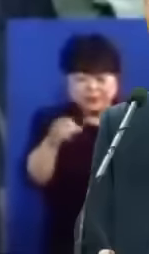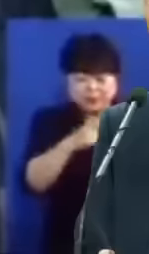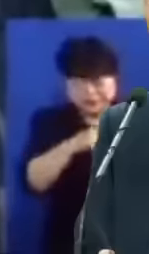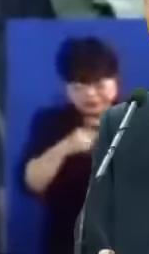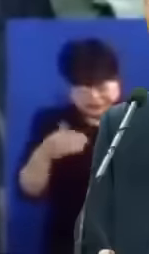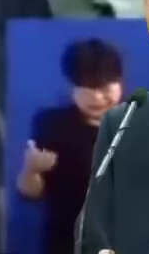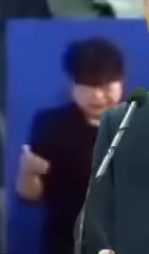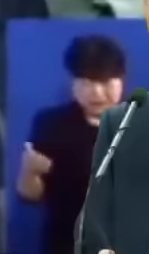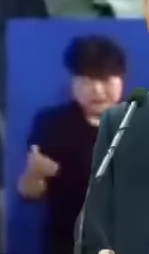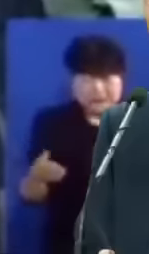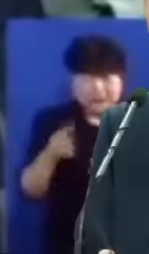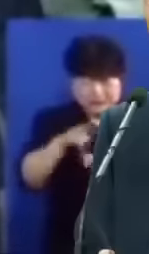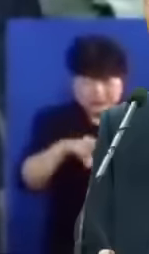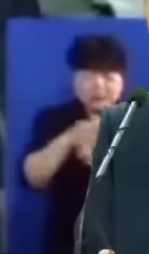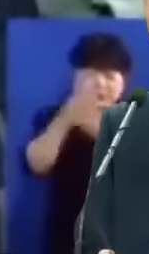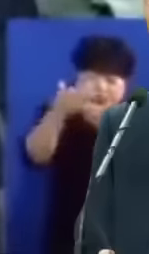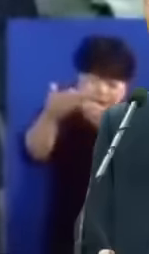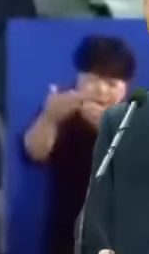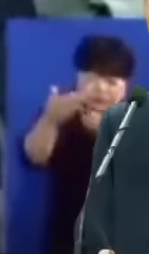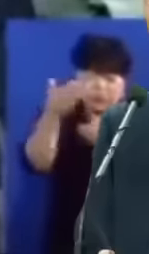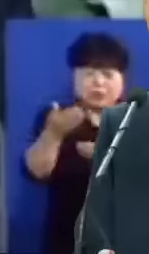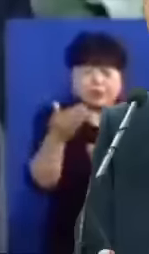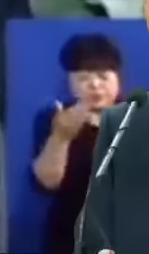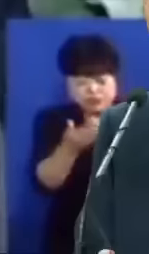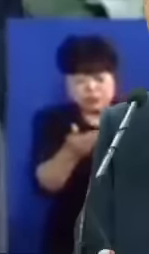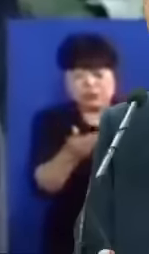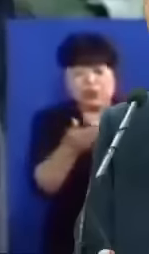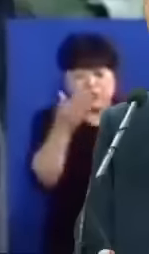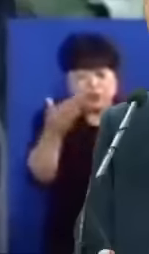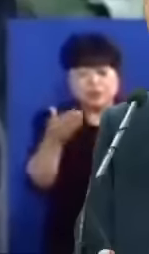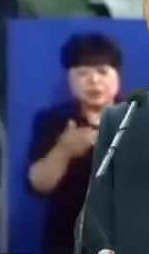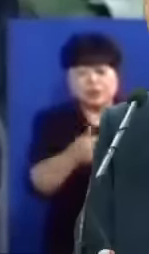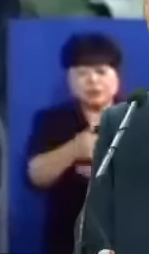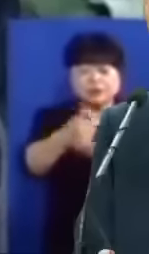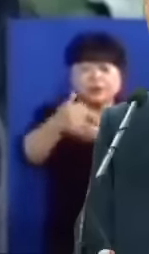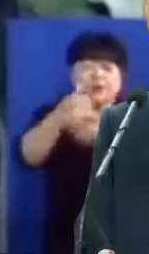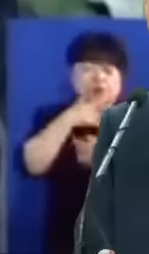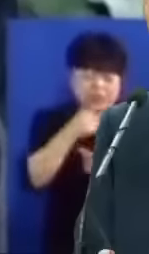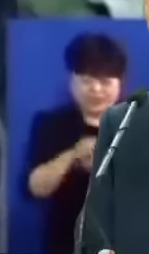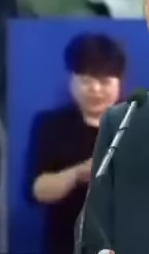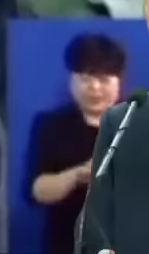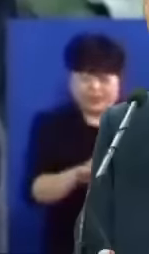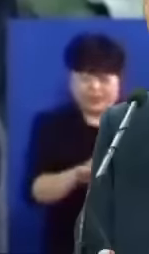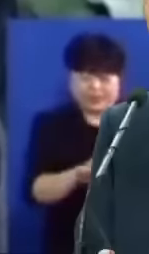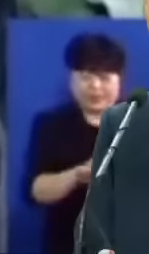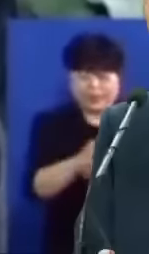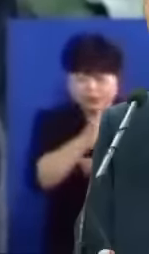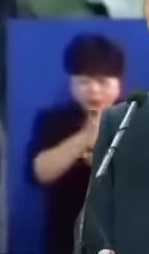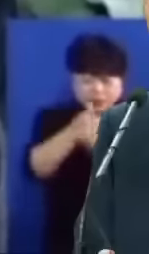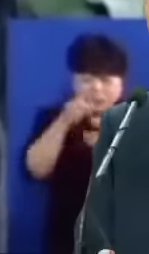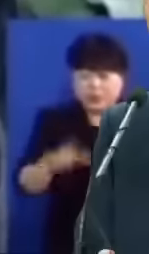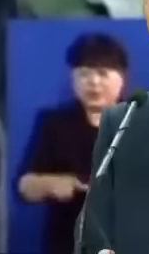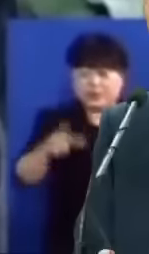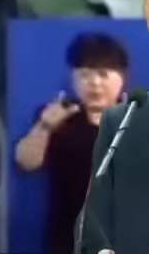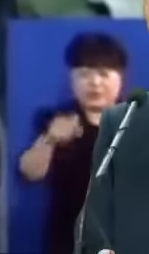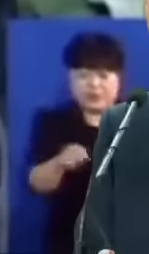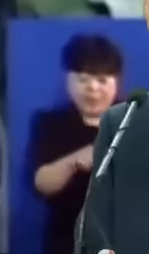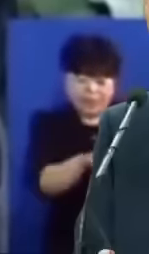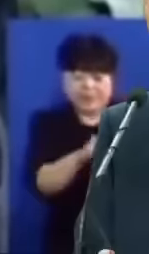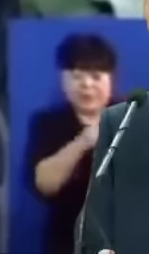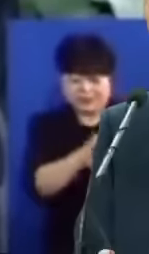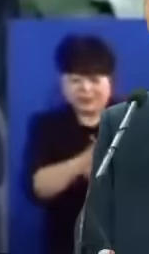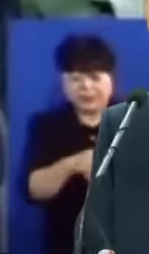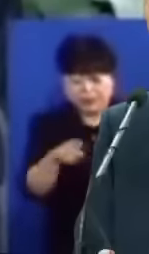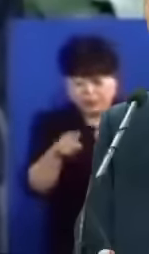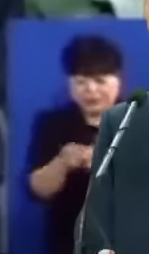몸을 찢어 제물로 여러분에게 주실 뿐 아니라 여러분 섬기기를 원하시는 것입니다. 주님은 오늘도 여러분을 같이 계셔서